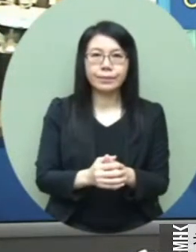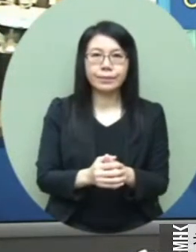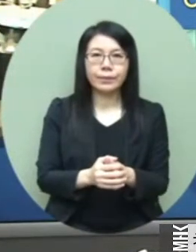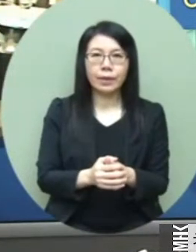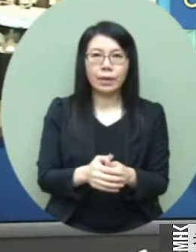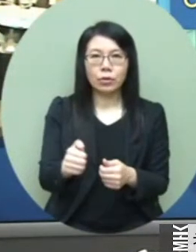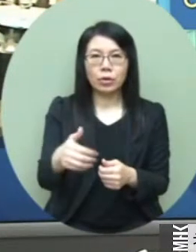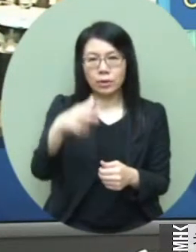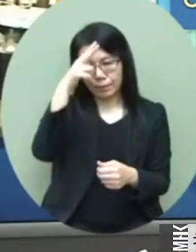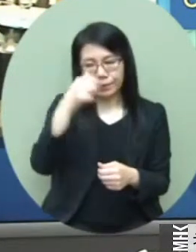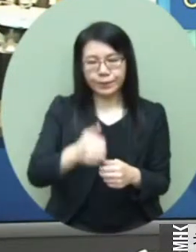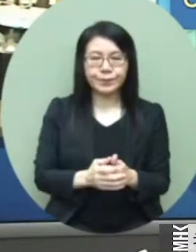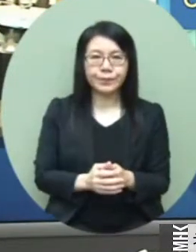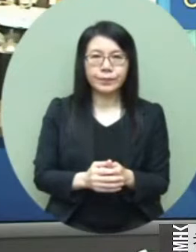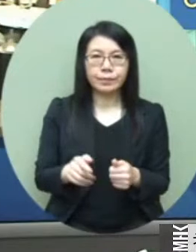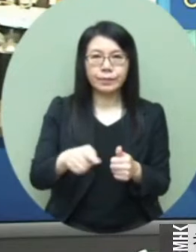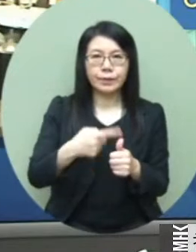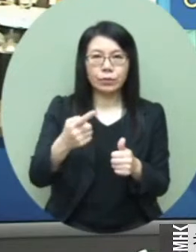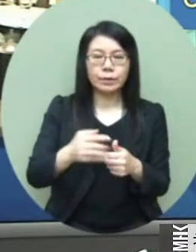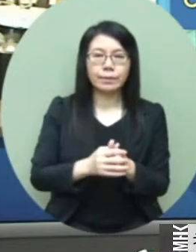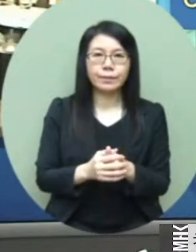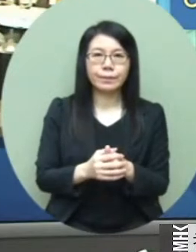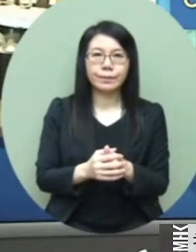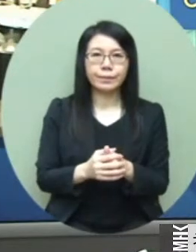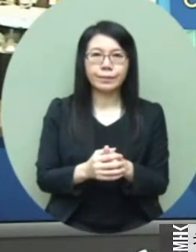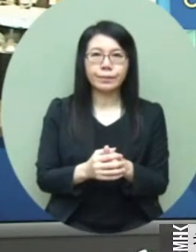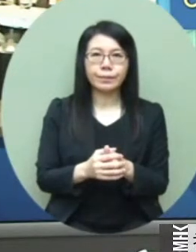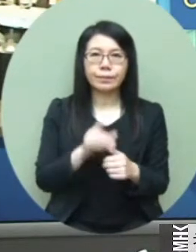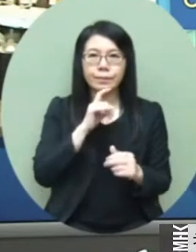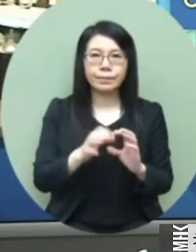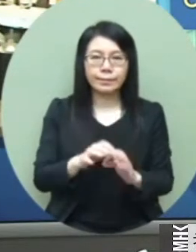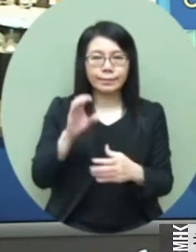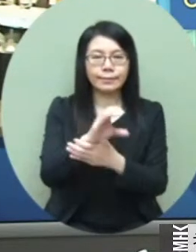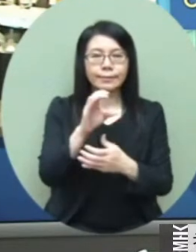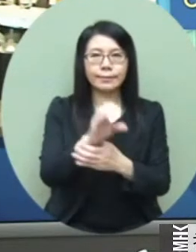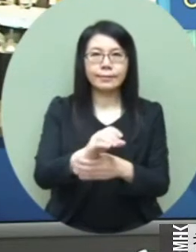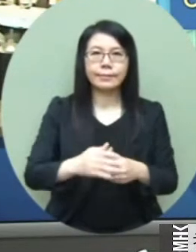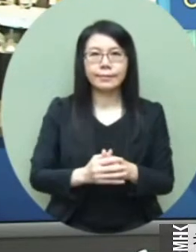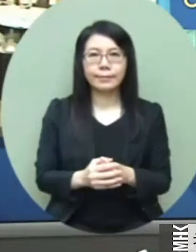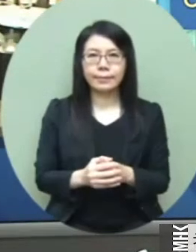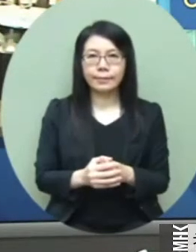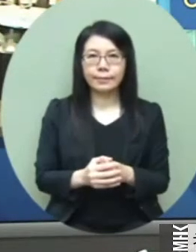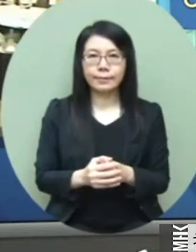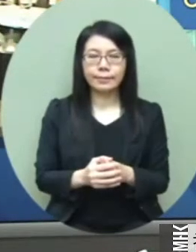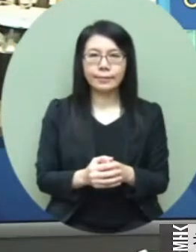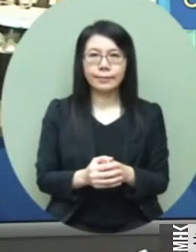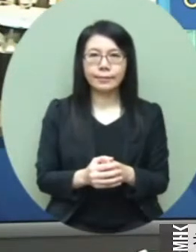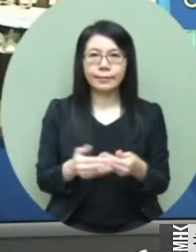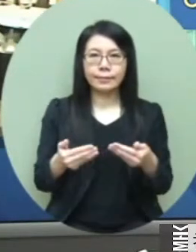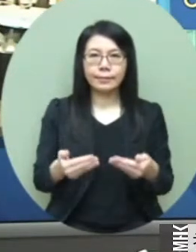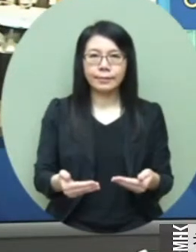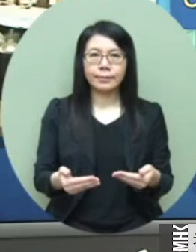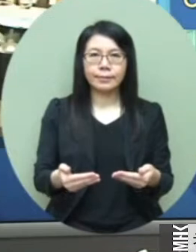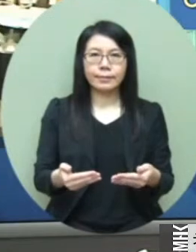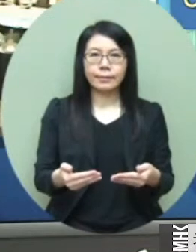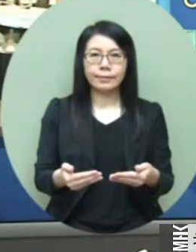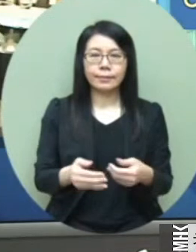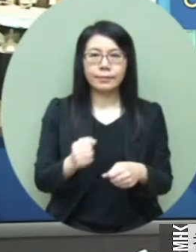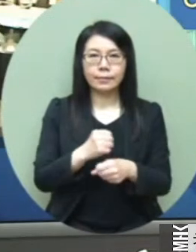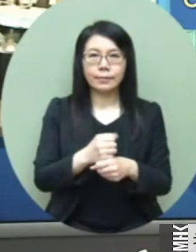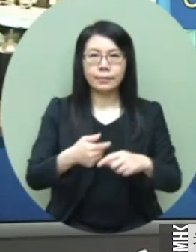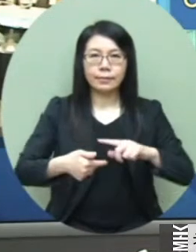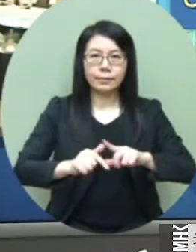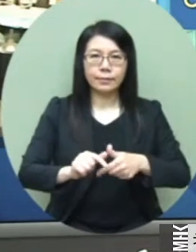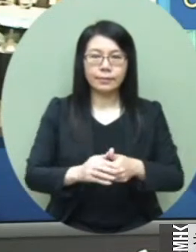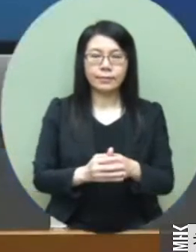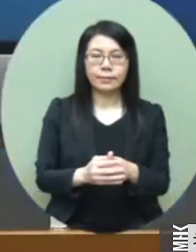多謝行政長官。第一咧就係關於電影院嗰度啦。其實咧而家嘅做法咧